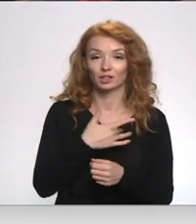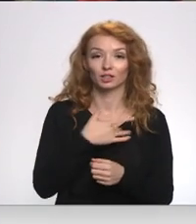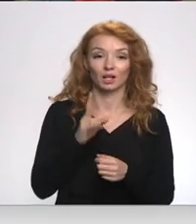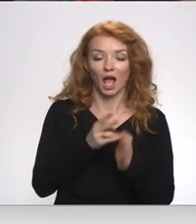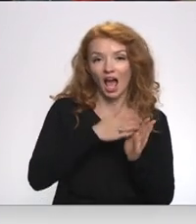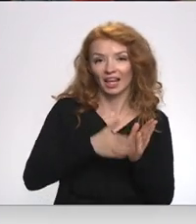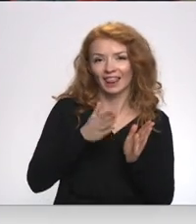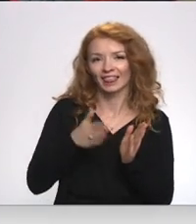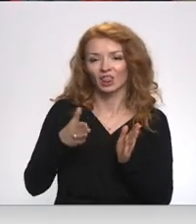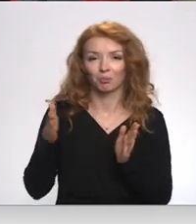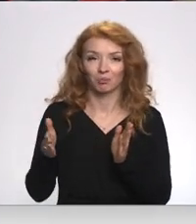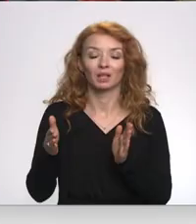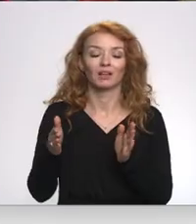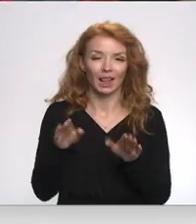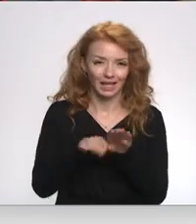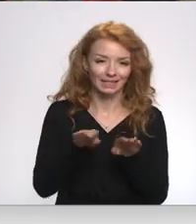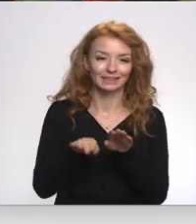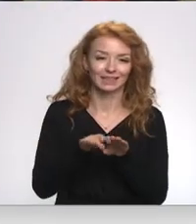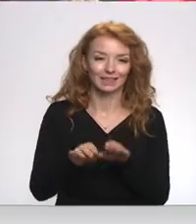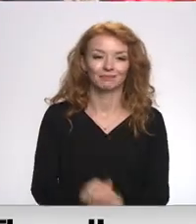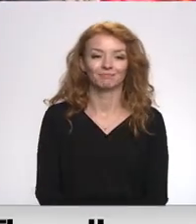ir diezgan kopīgi un tā.